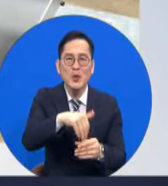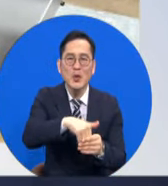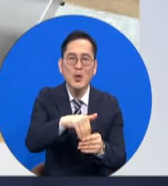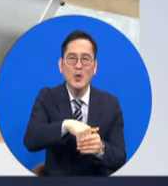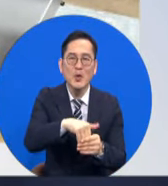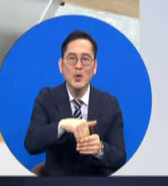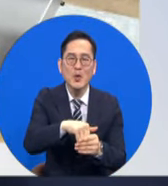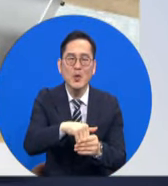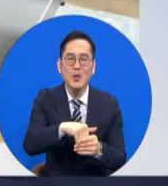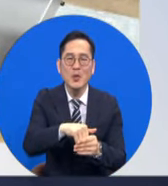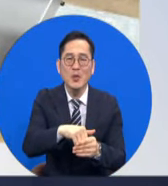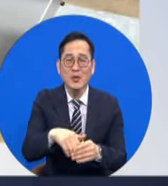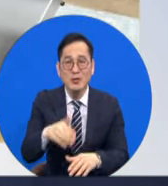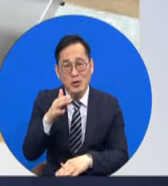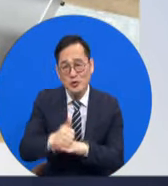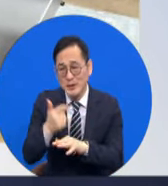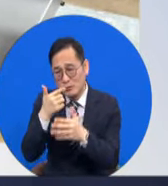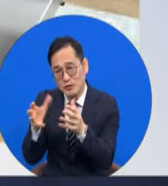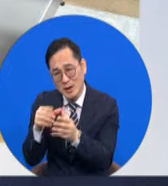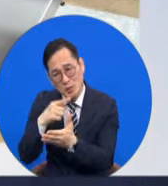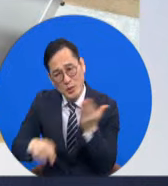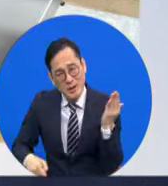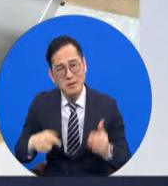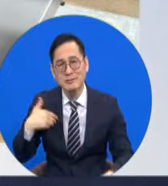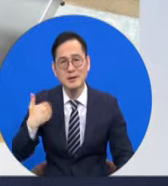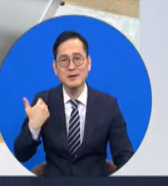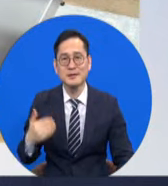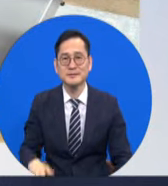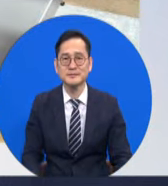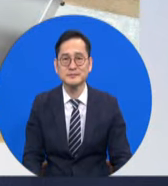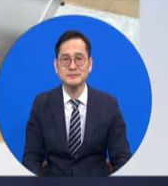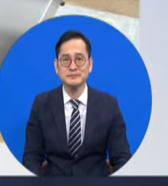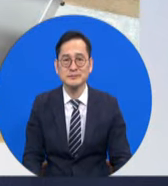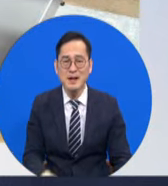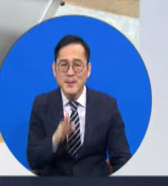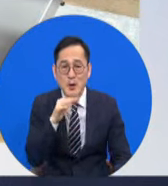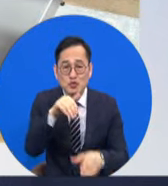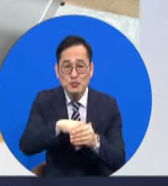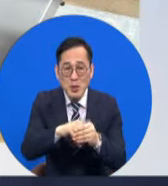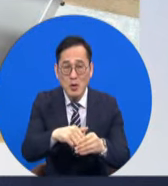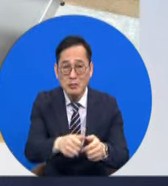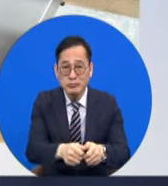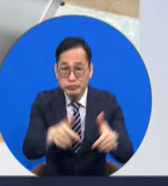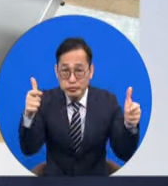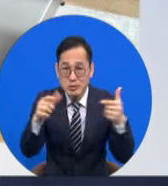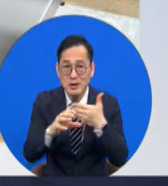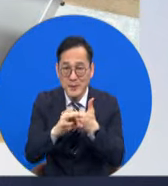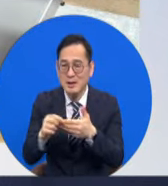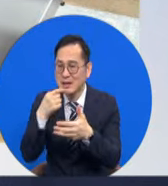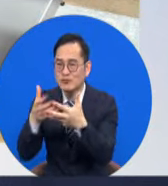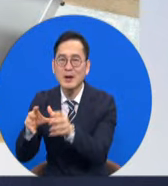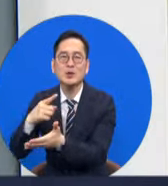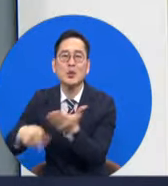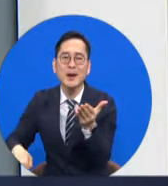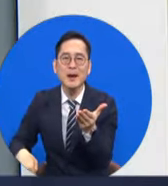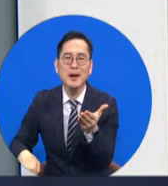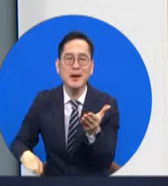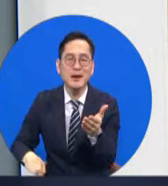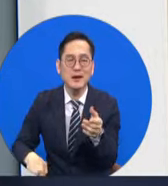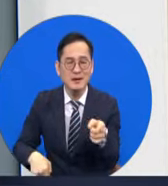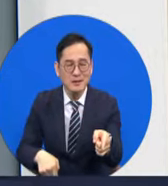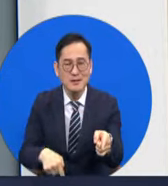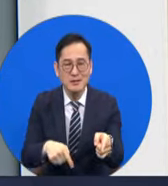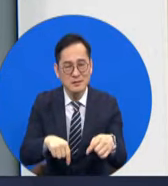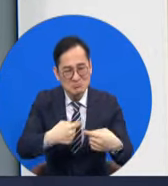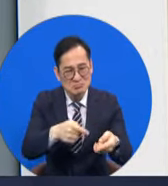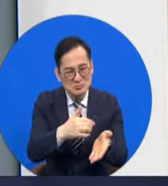어쨌든 본투표가 올라가면은 민주당에게 좀 불리할 것 같고 본투표가 좀 내려가면은 그러면은 국민의힘에 불리하지